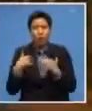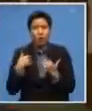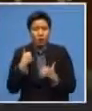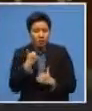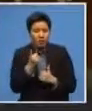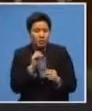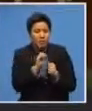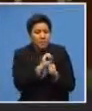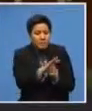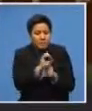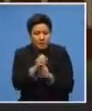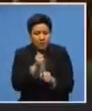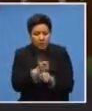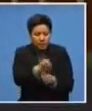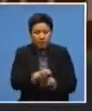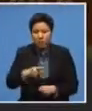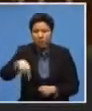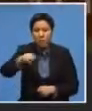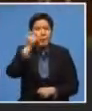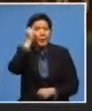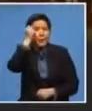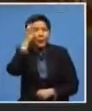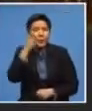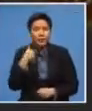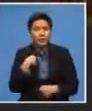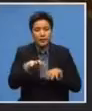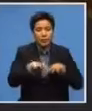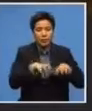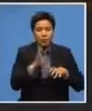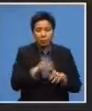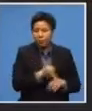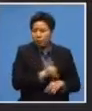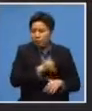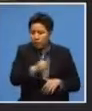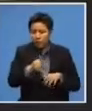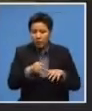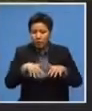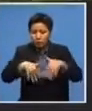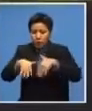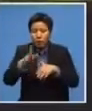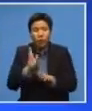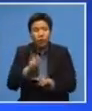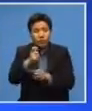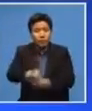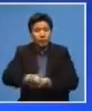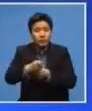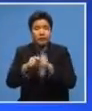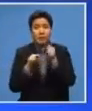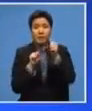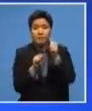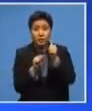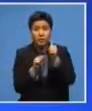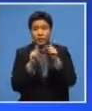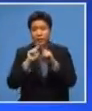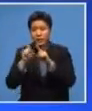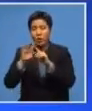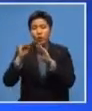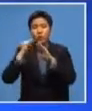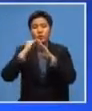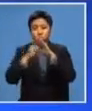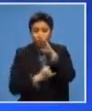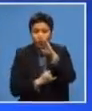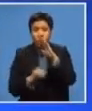มันอาจจะไม่มีเวลาเขาไม่เข้าใจแล้วก็จับไปดีครับเกษตรกรเกษตรอำเภอเกษตรจังหวัด